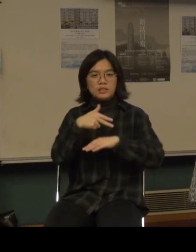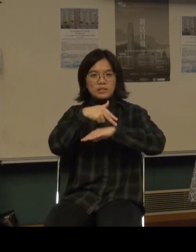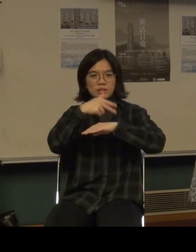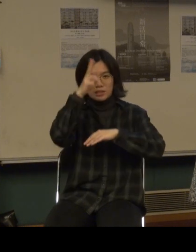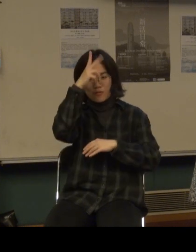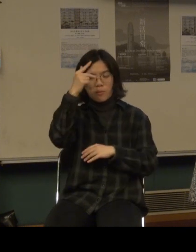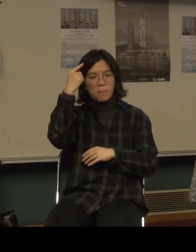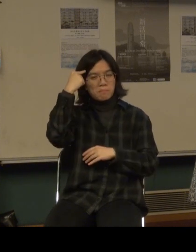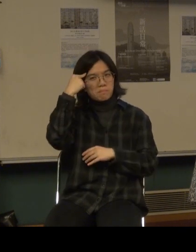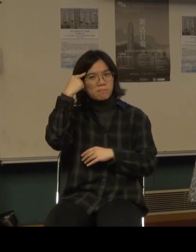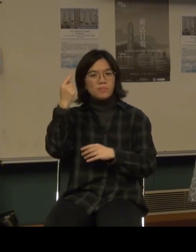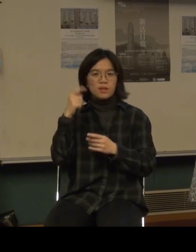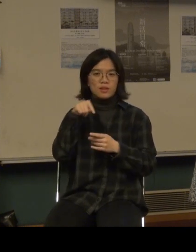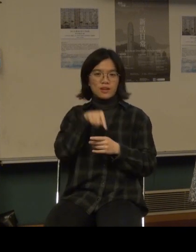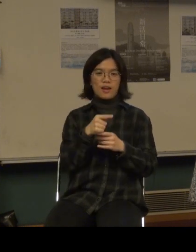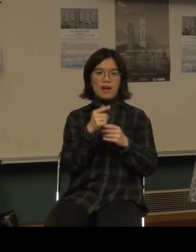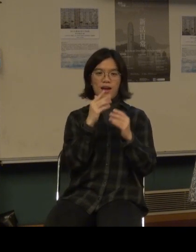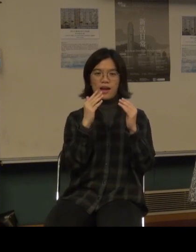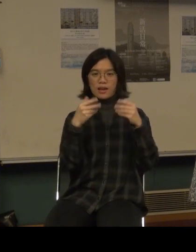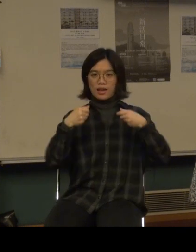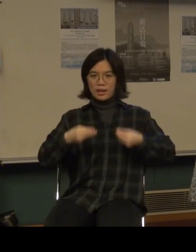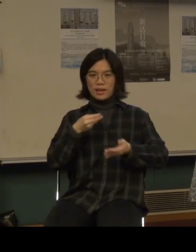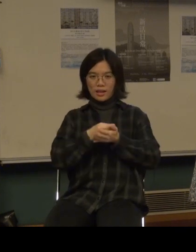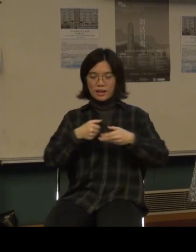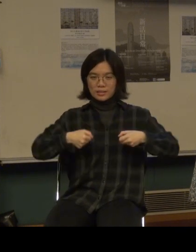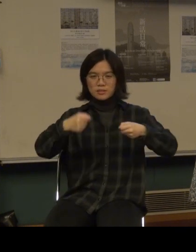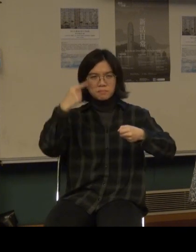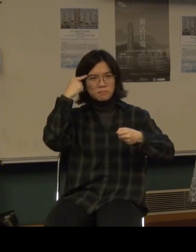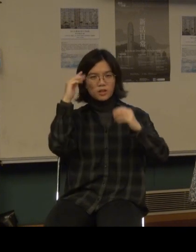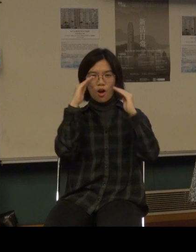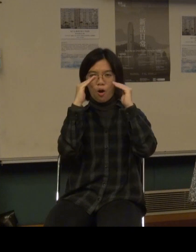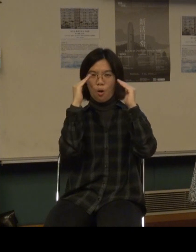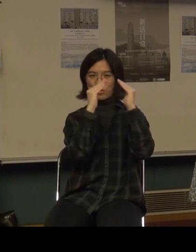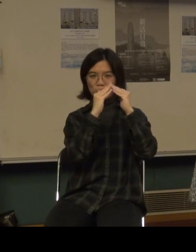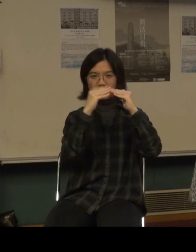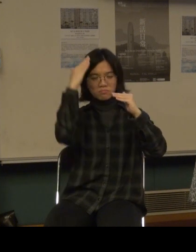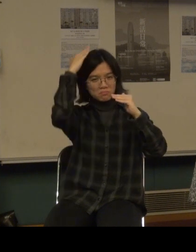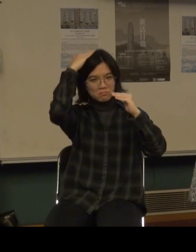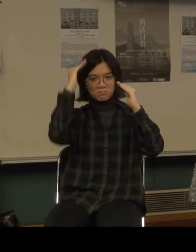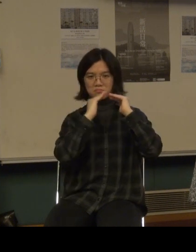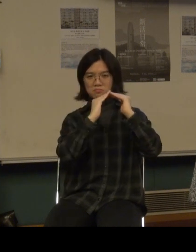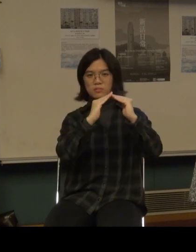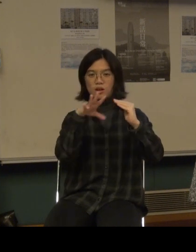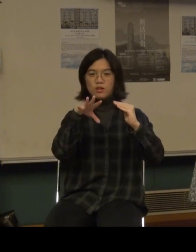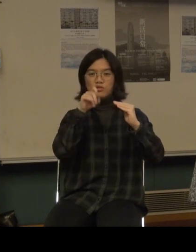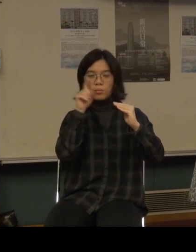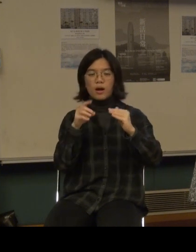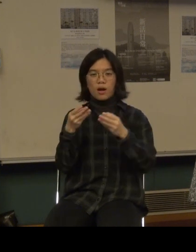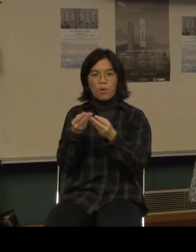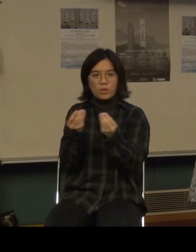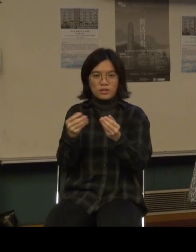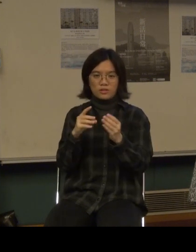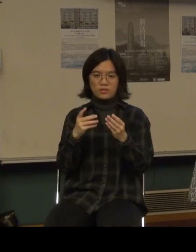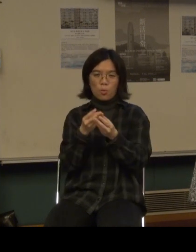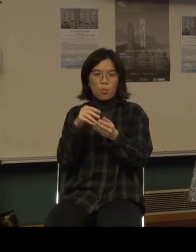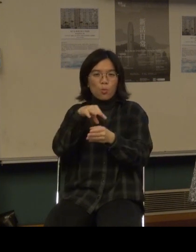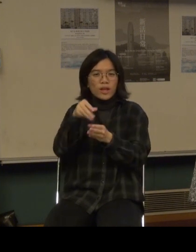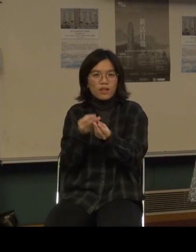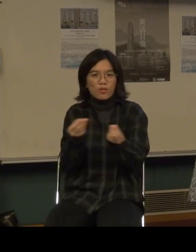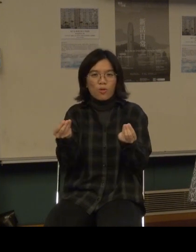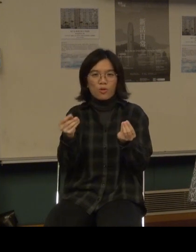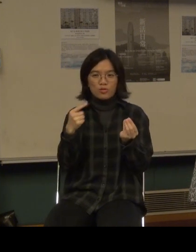試咧去用混凝土咧做個屋頂，咁啊亦都咧中間咧用混凝土咧做一個拱形嘅屋頂，以至